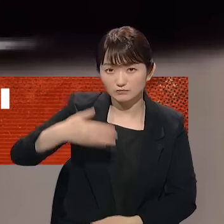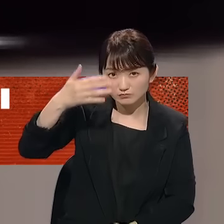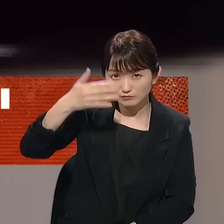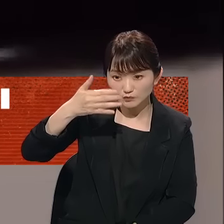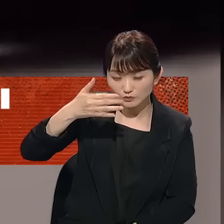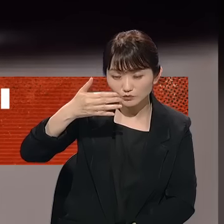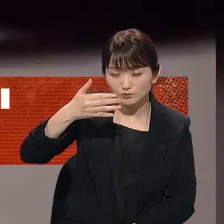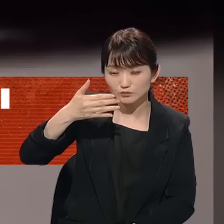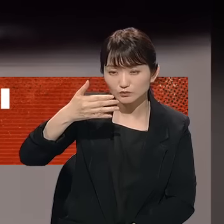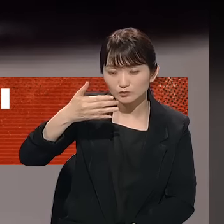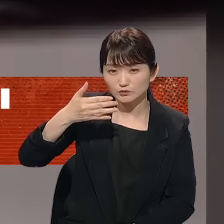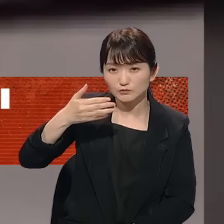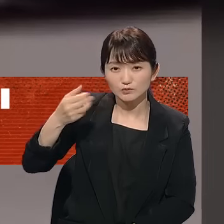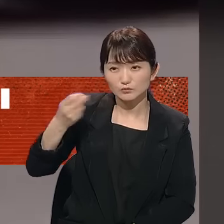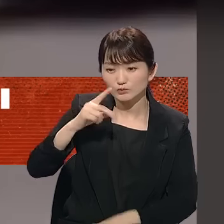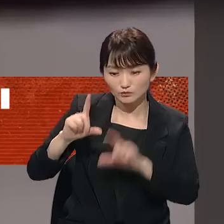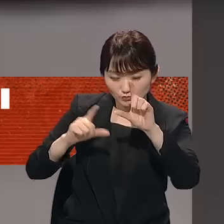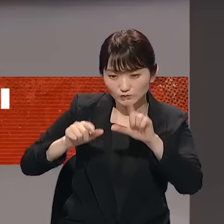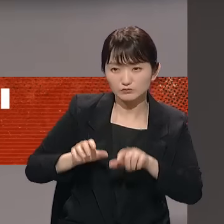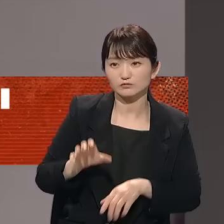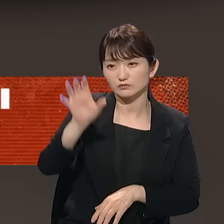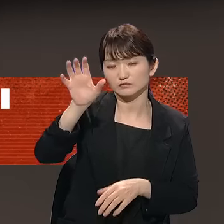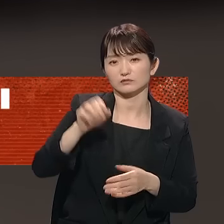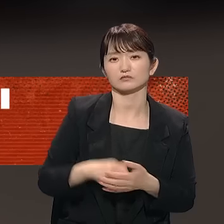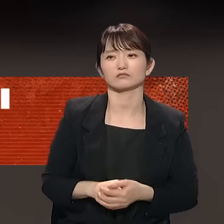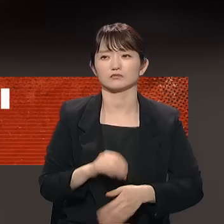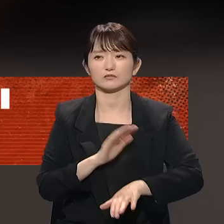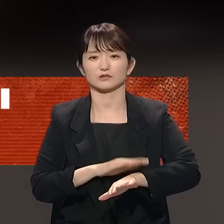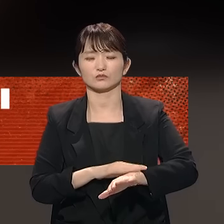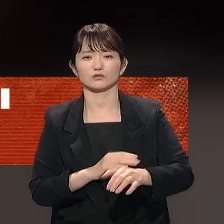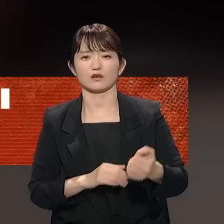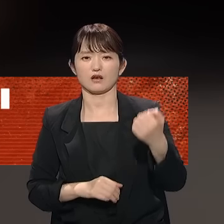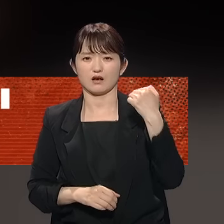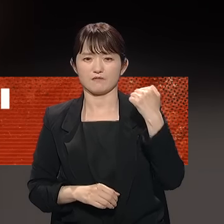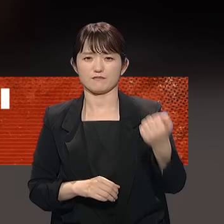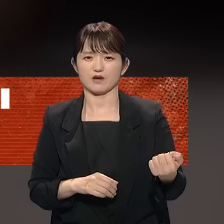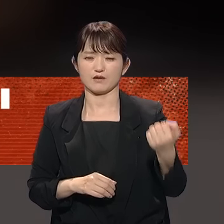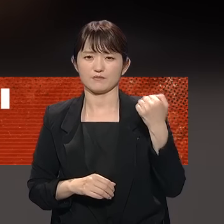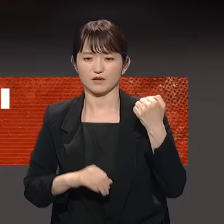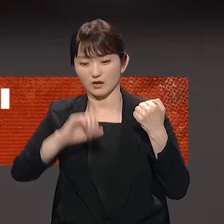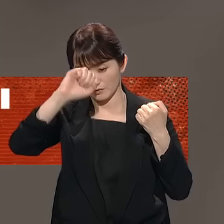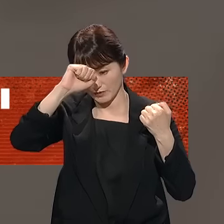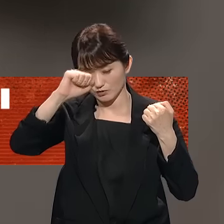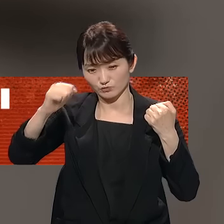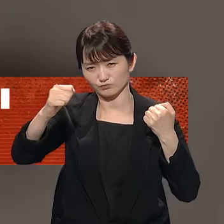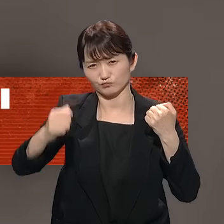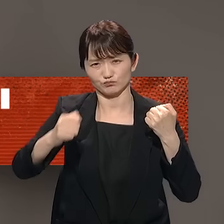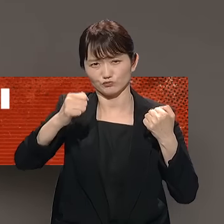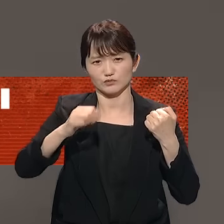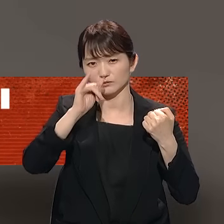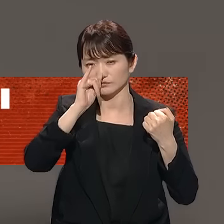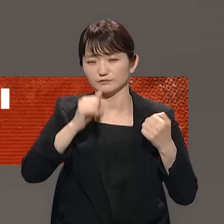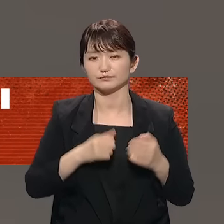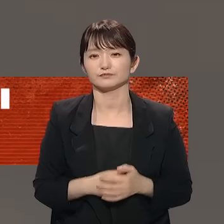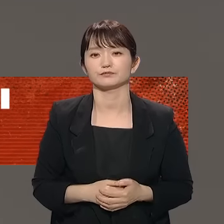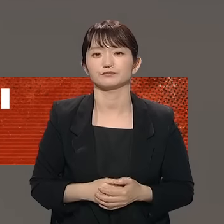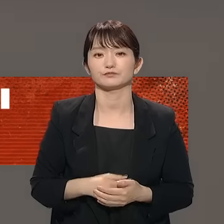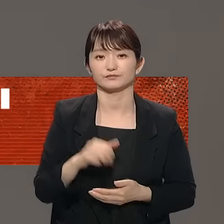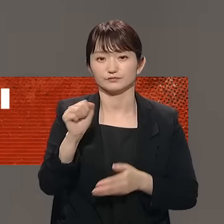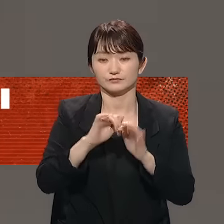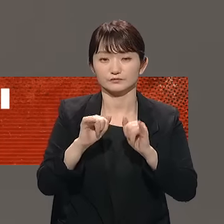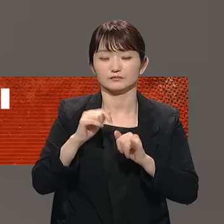다른 영상이 올라왔습니다. 이번엔 왼손에 아령을 들고 운동까지 하면서 발로 운전을 하고 있었다고 하는데요. 다만